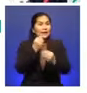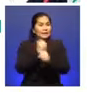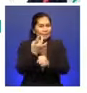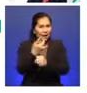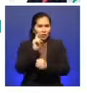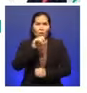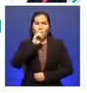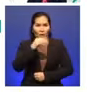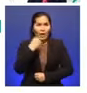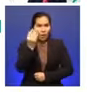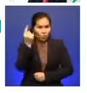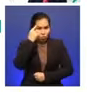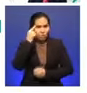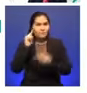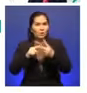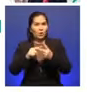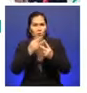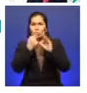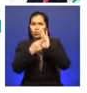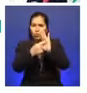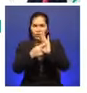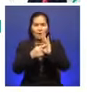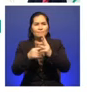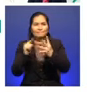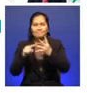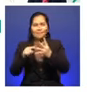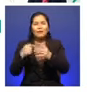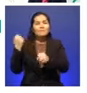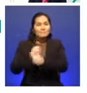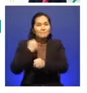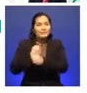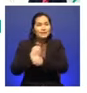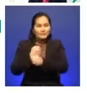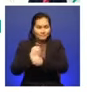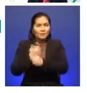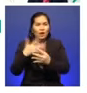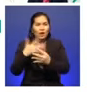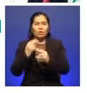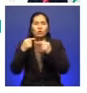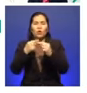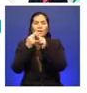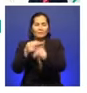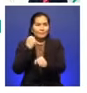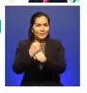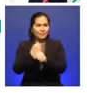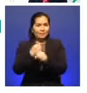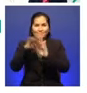ารู้ทำให้เขาดูฝึกให้ทำแล้วให้เขานำไปทำต่อสไลด์ต่อไปเลยค่ะ